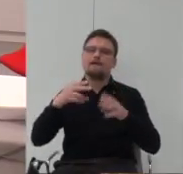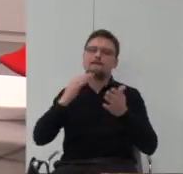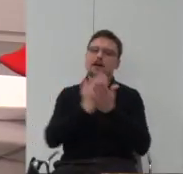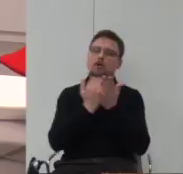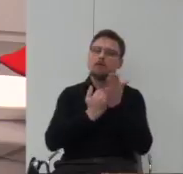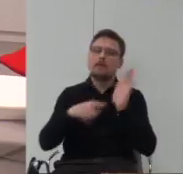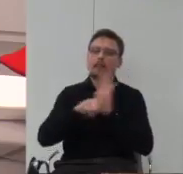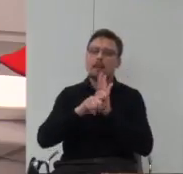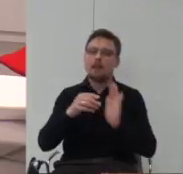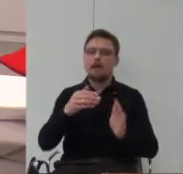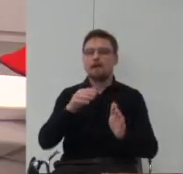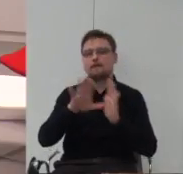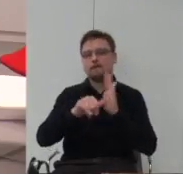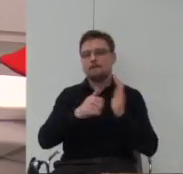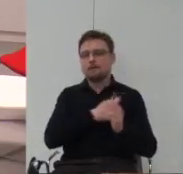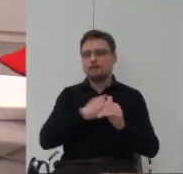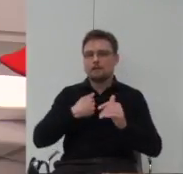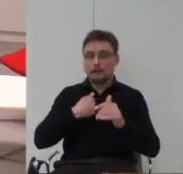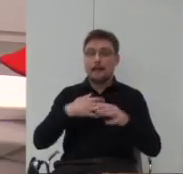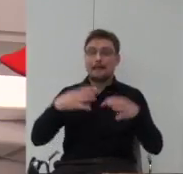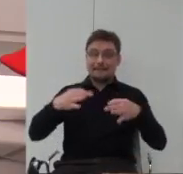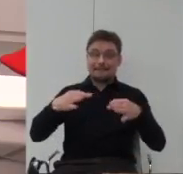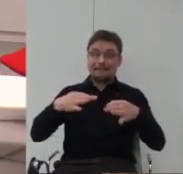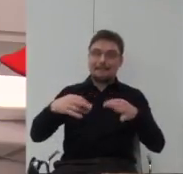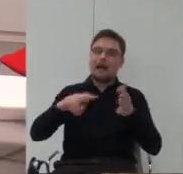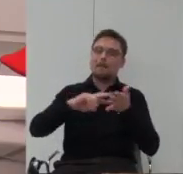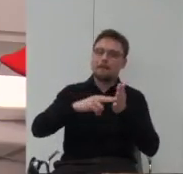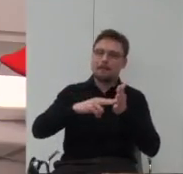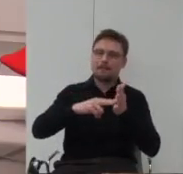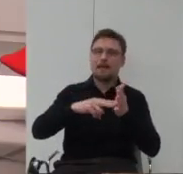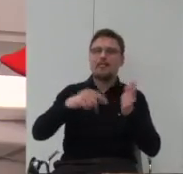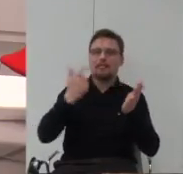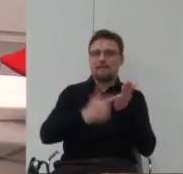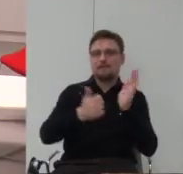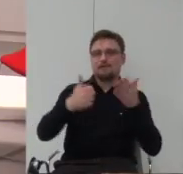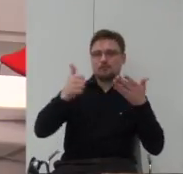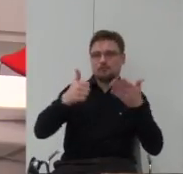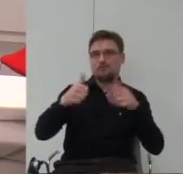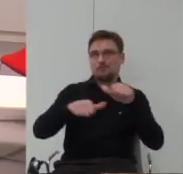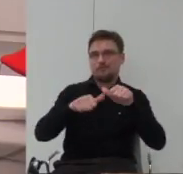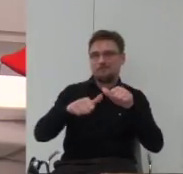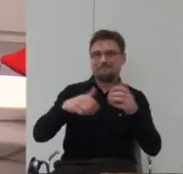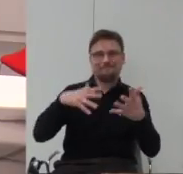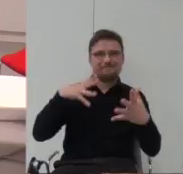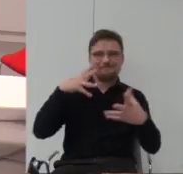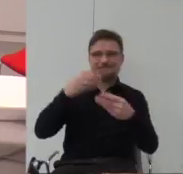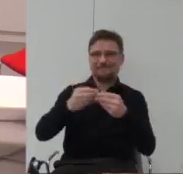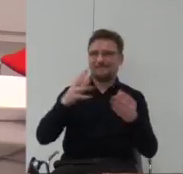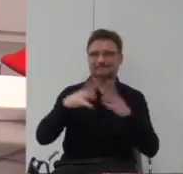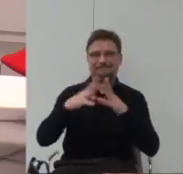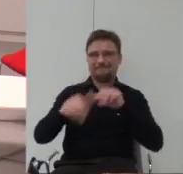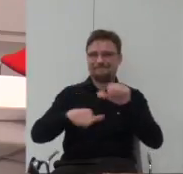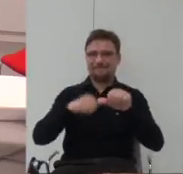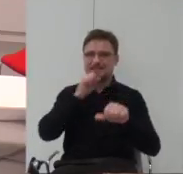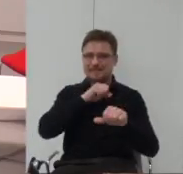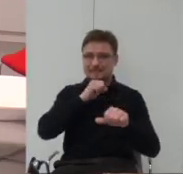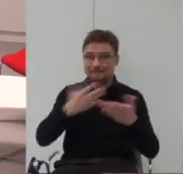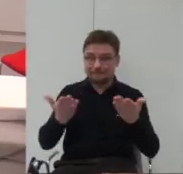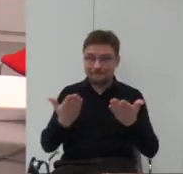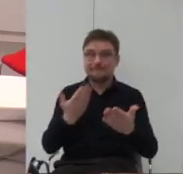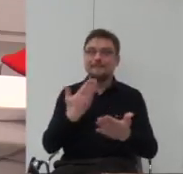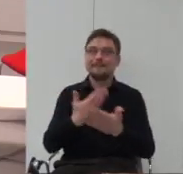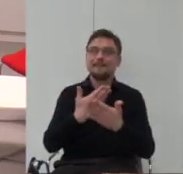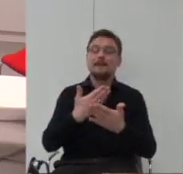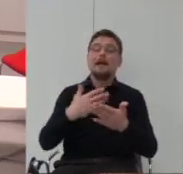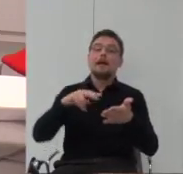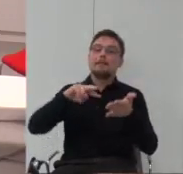nowym studium uwarunkowań dla Miasta Stołecznego Warszawy. Studium, które w tej chwili obowiązuje, to jest dokument, który został uchwalony w roku